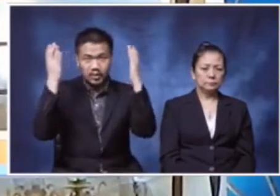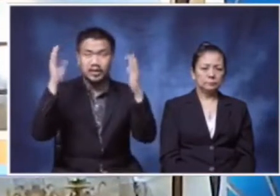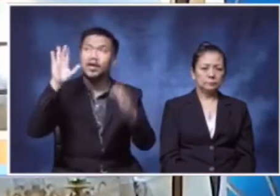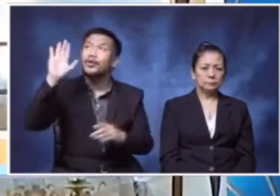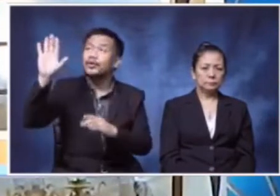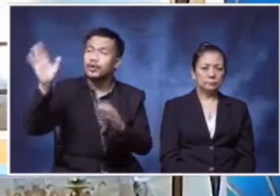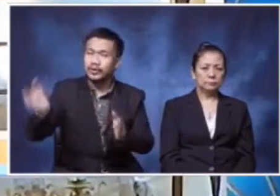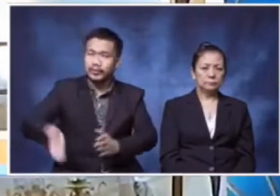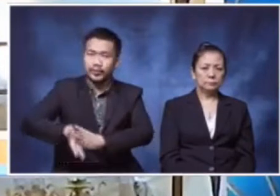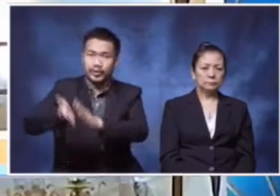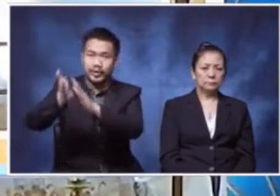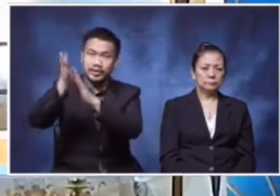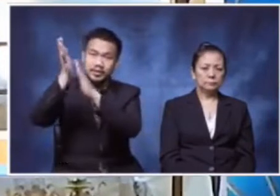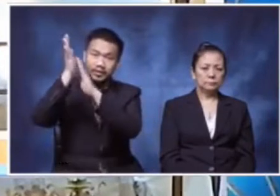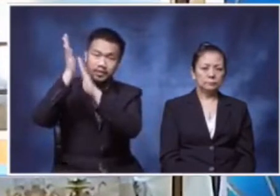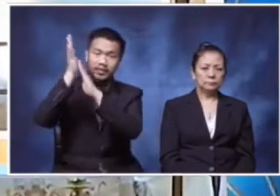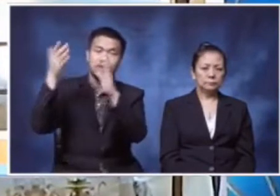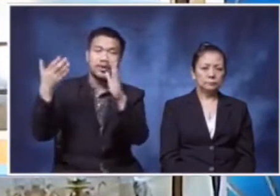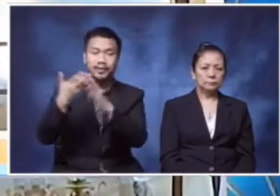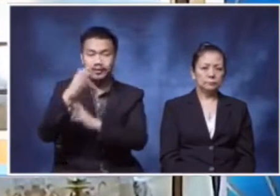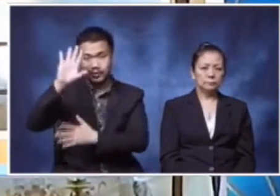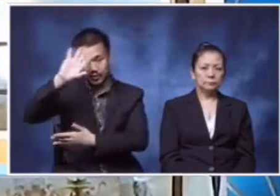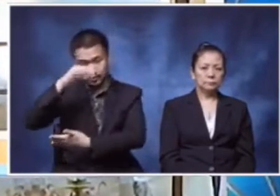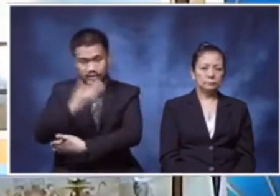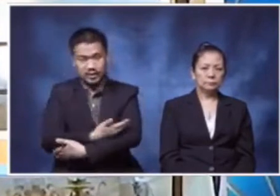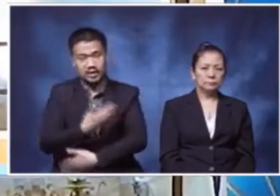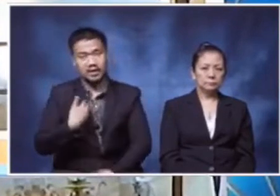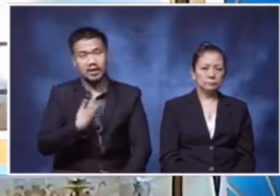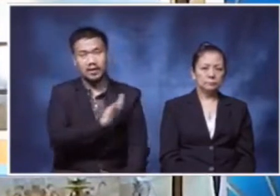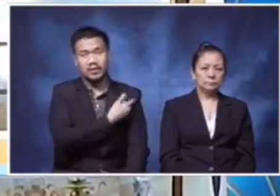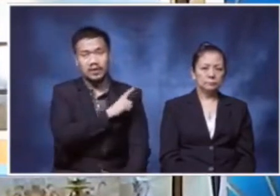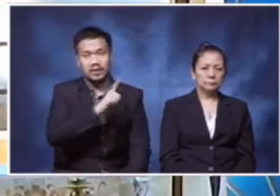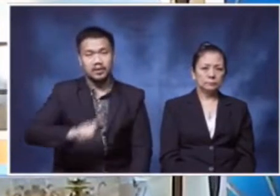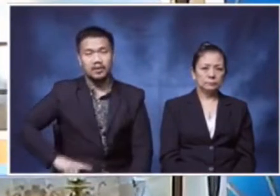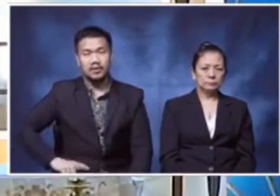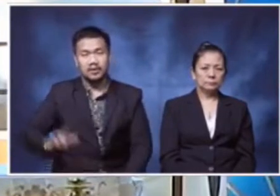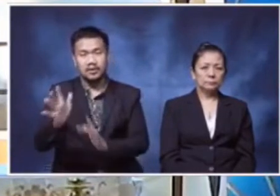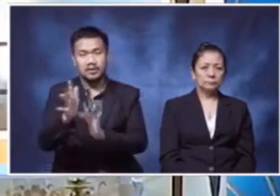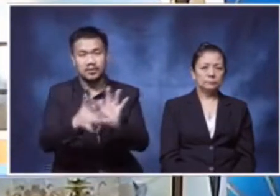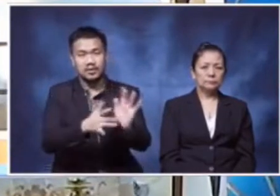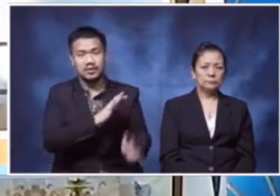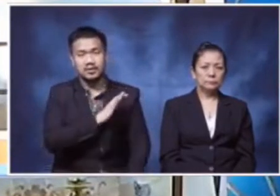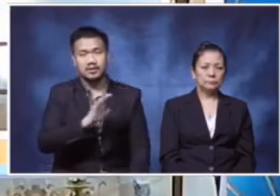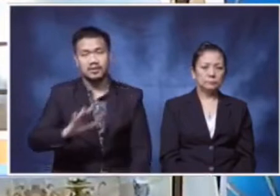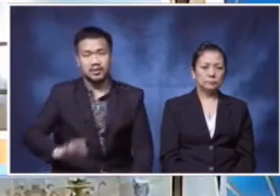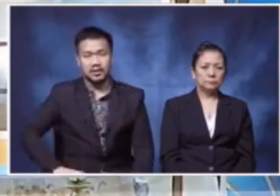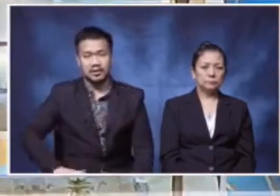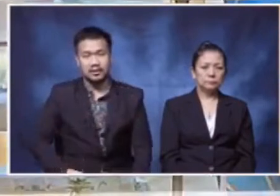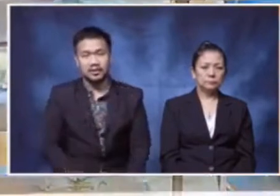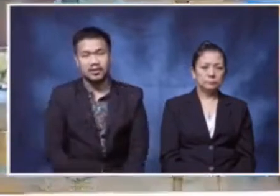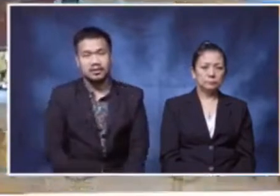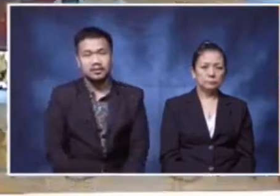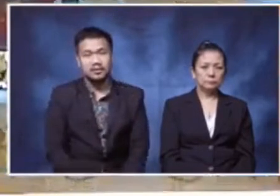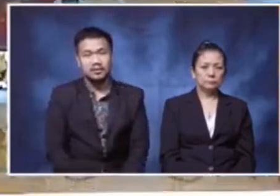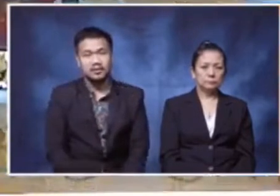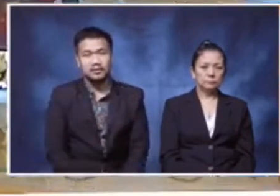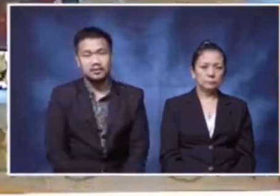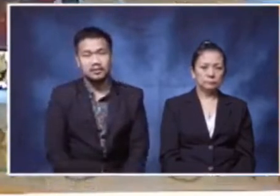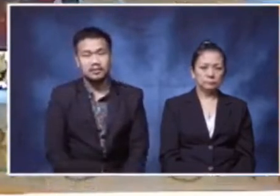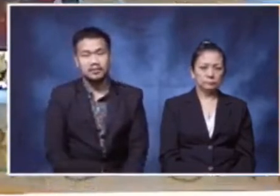pagpupuri sa ikararangal mo sa pamamagitan ng iyong anak na aming Panginoong Hesukristo.